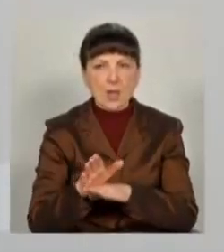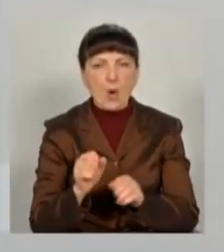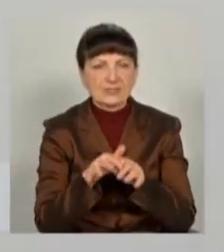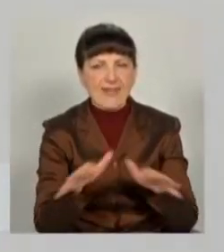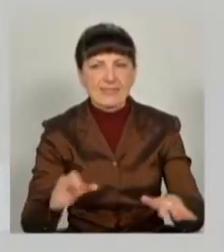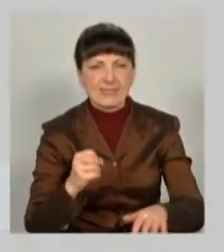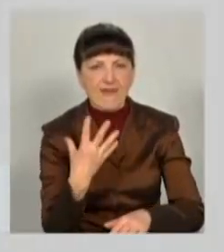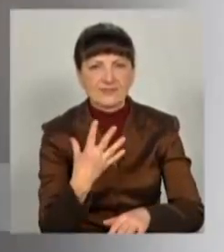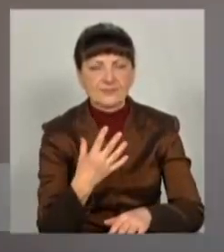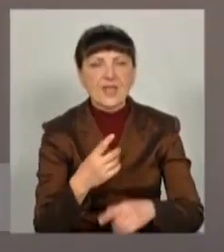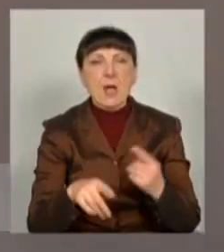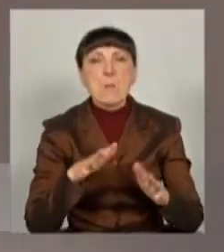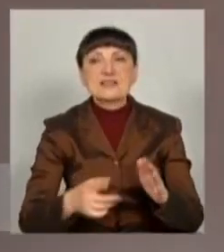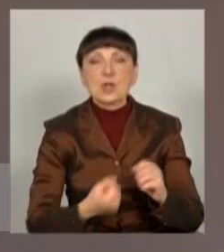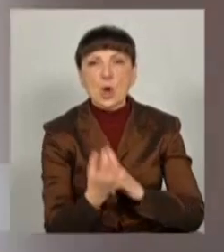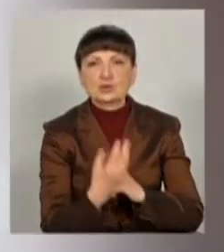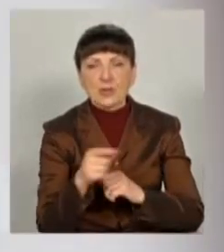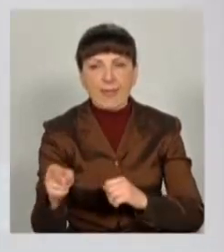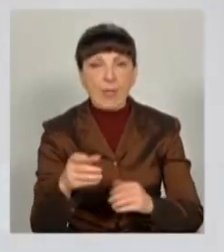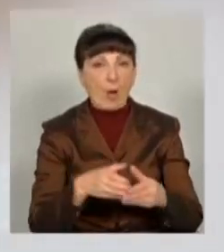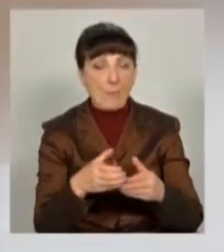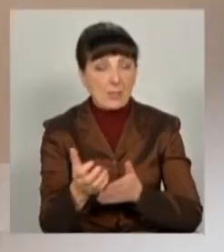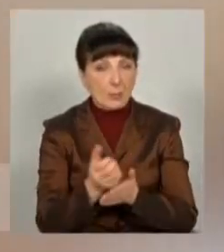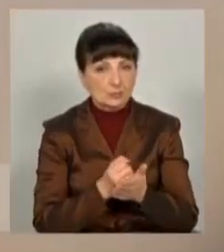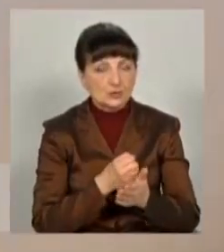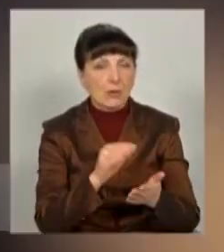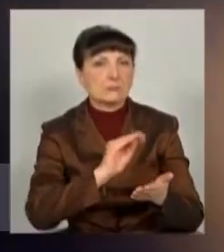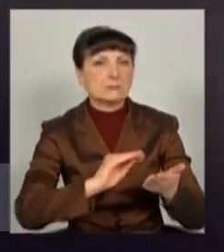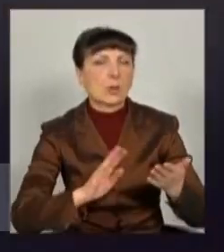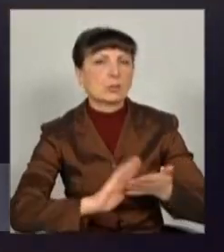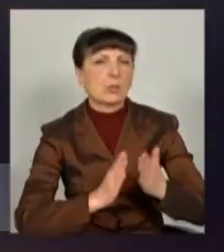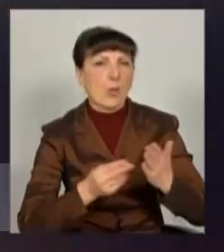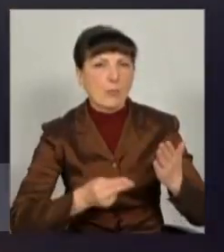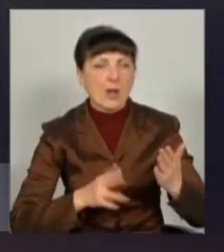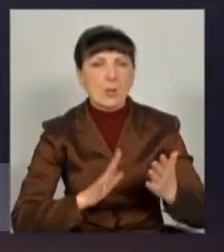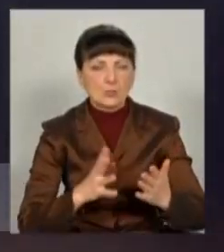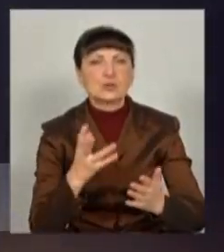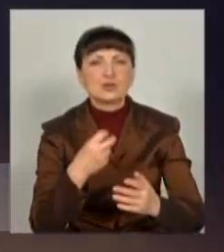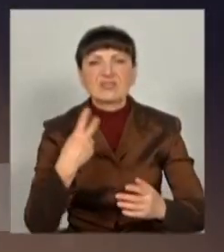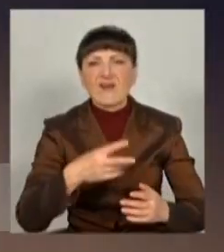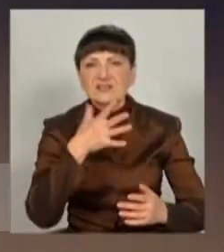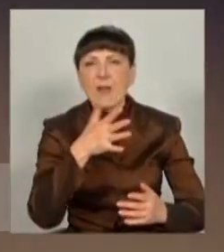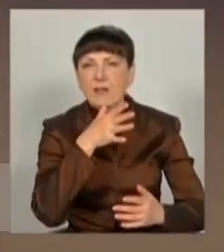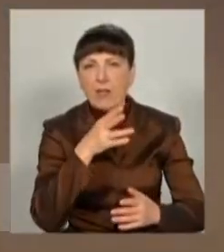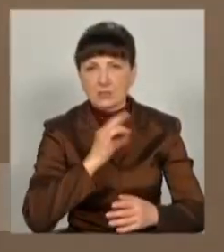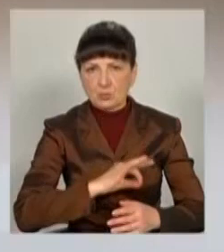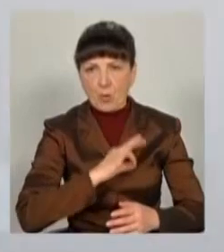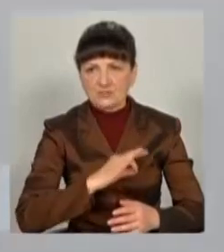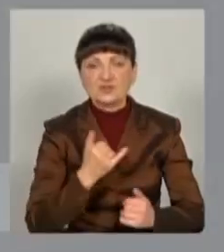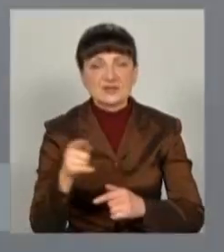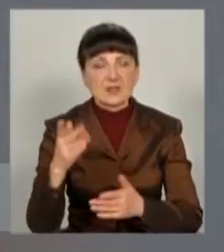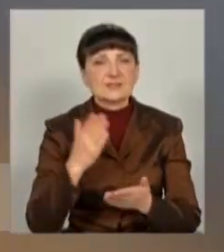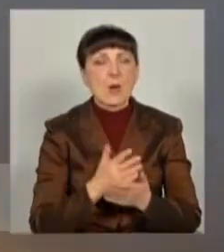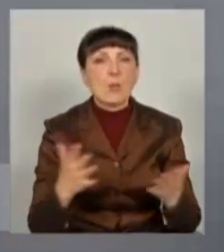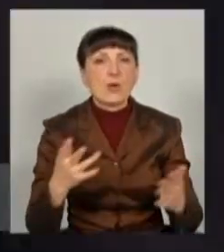разрывов нефти отмечу месторождения которые Компания получила по контракту будет разрабатываться еще 25 лет сейчас там